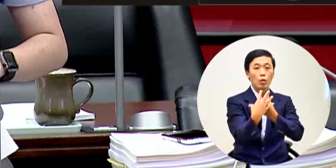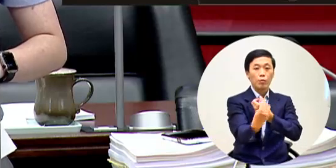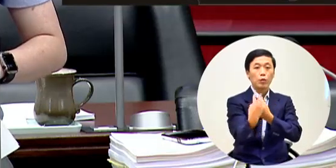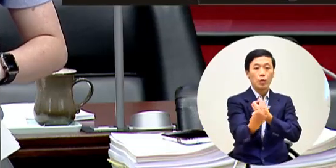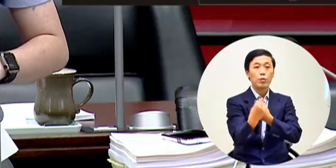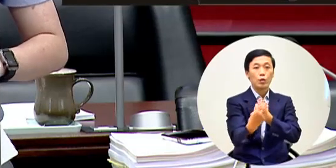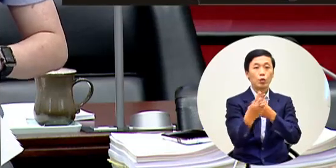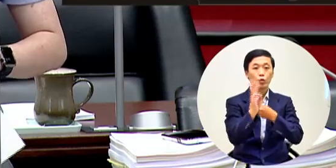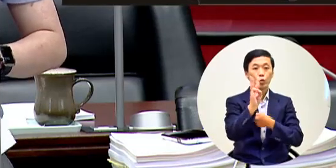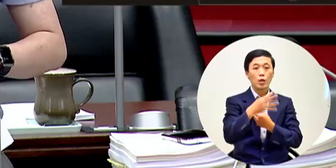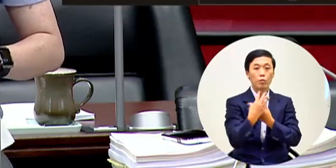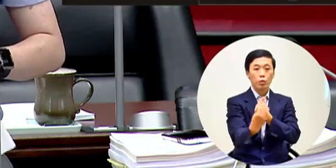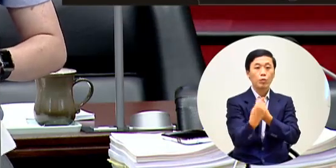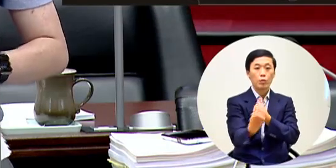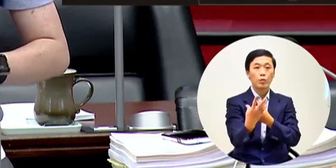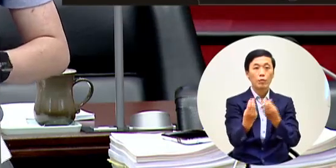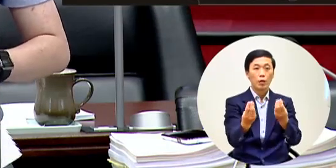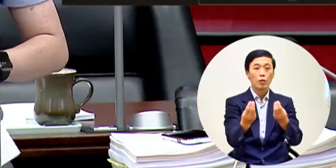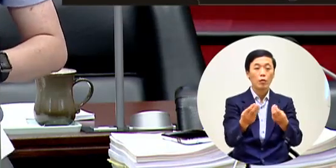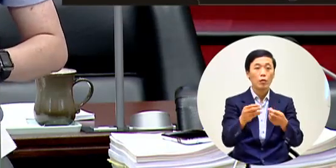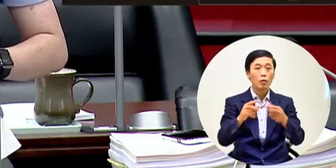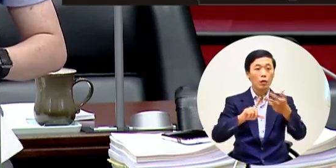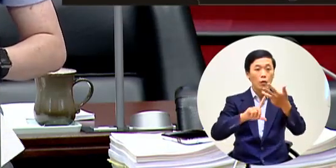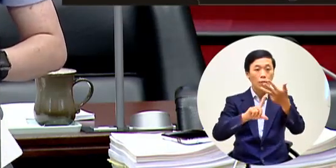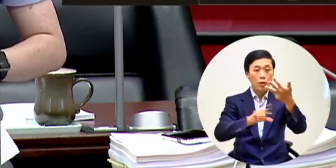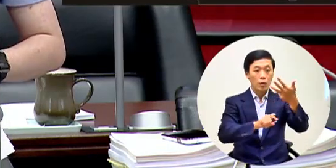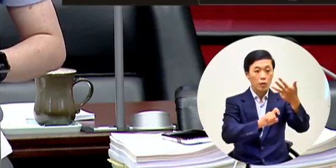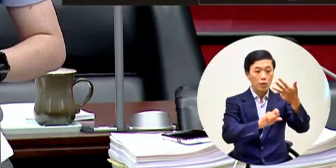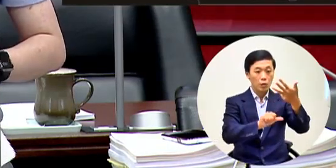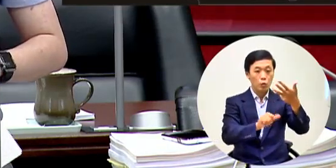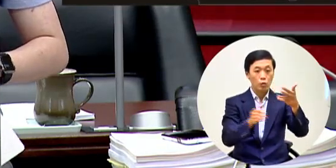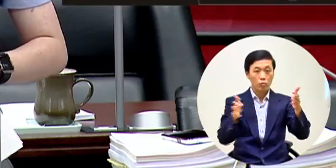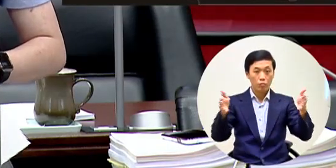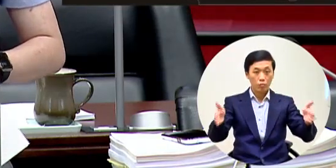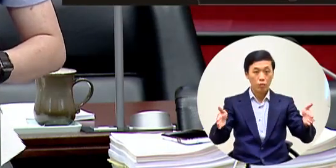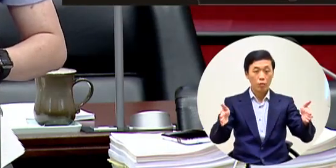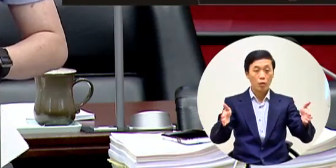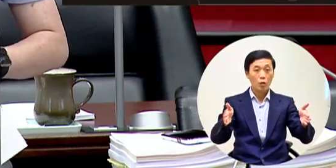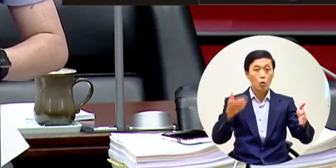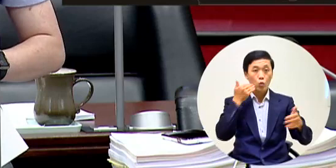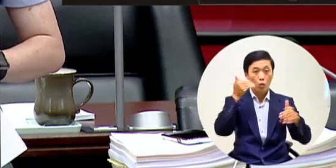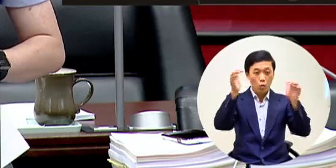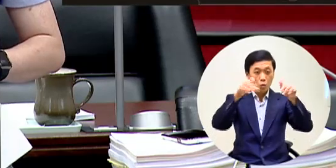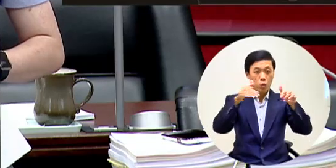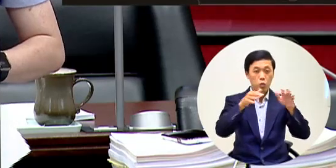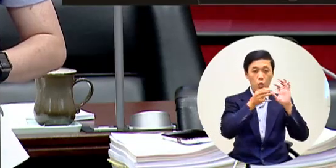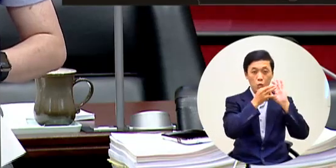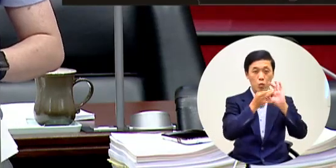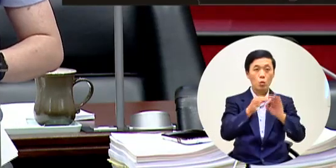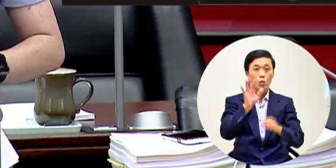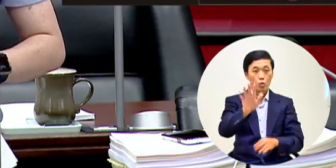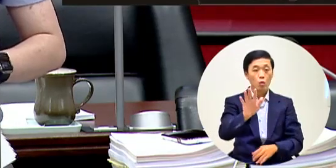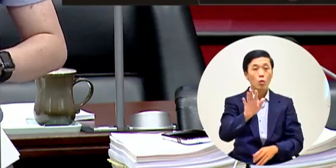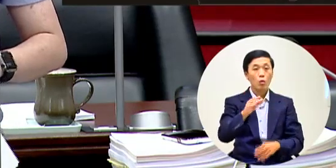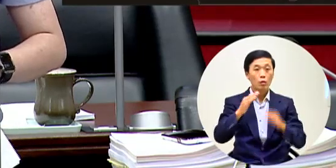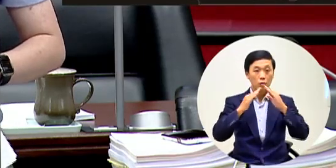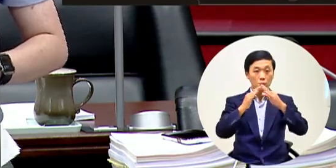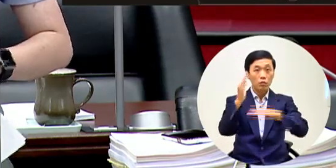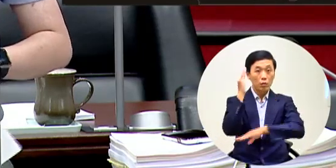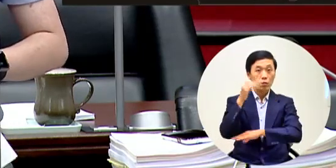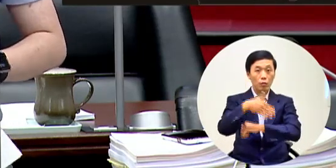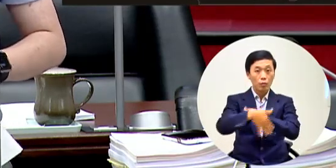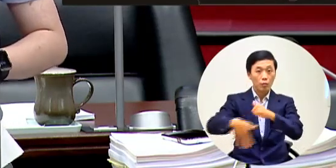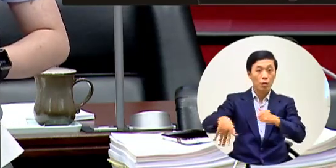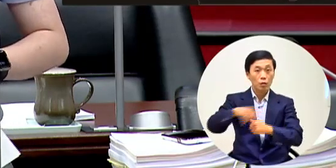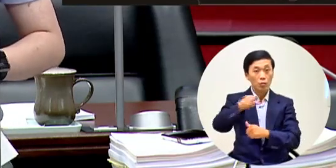说，在这段期间，到8月15这段期间，如果真的有下雨，是不是讲咱的起雾团队已经准